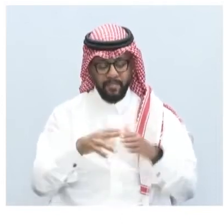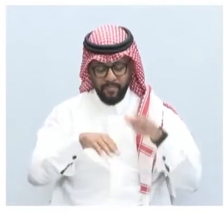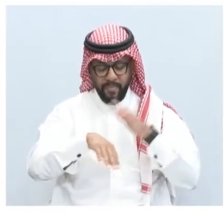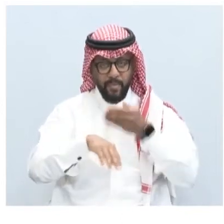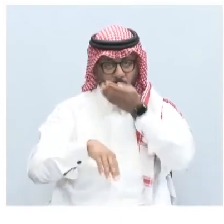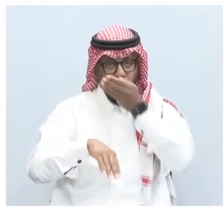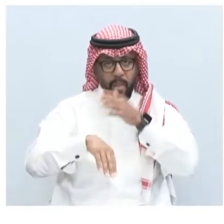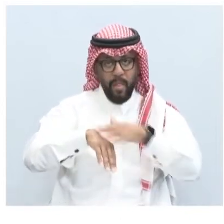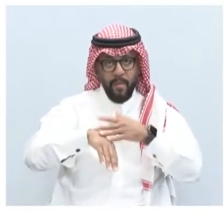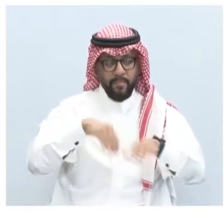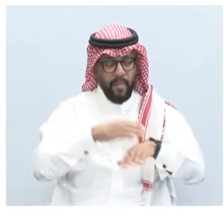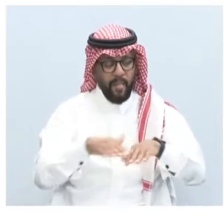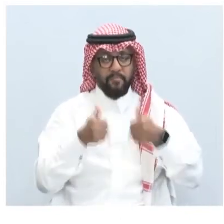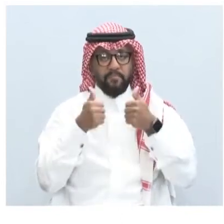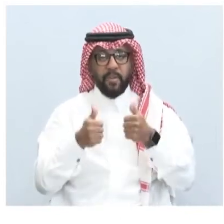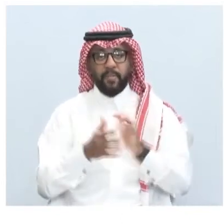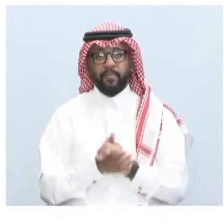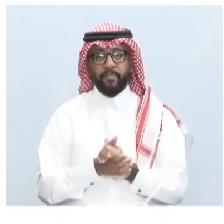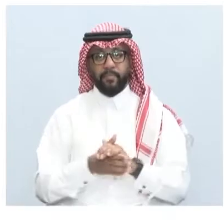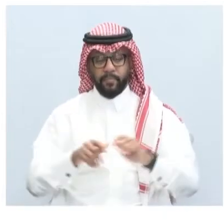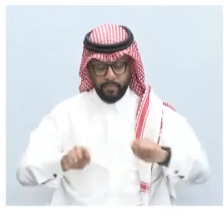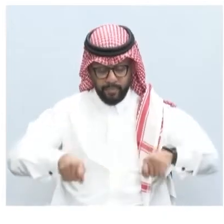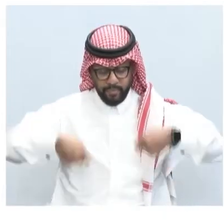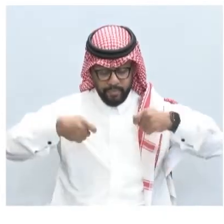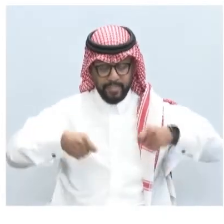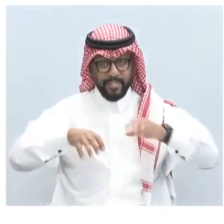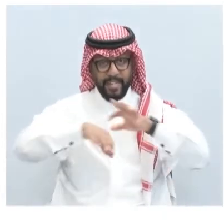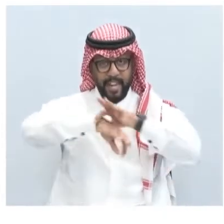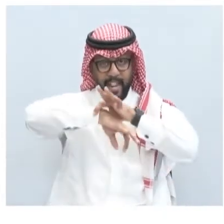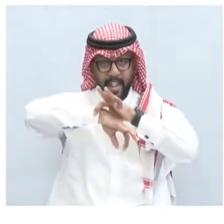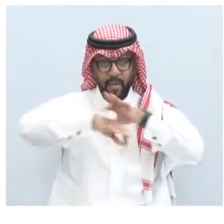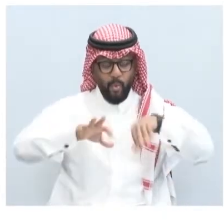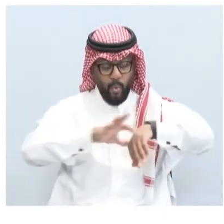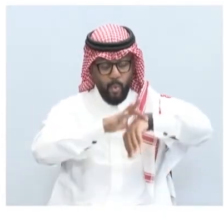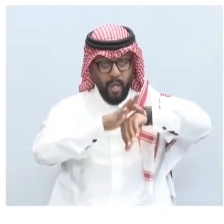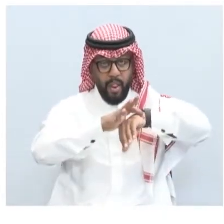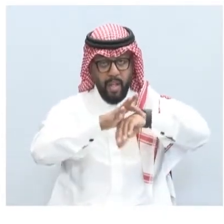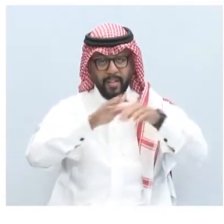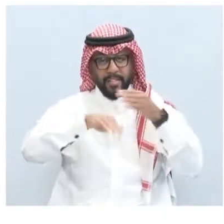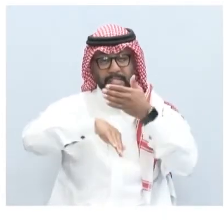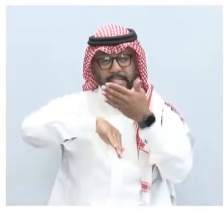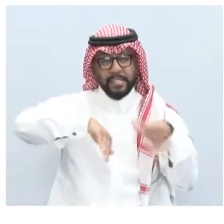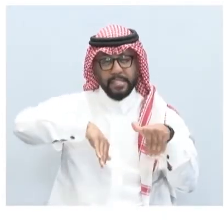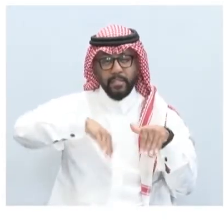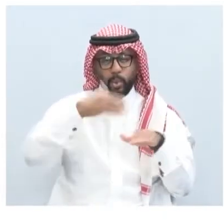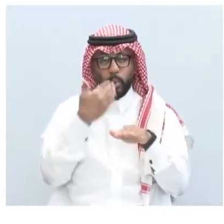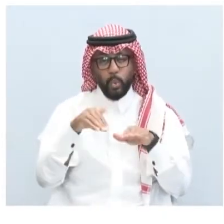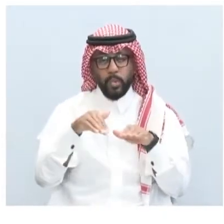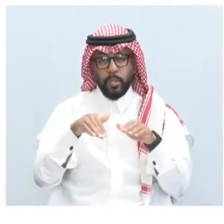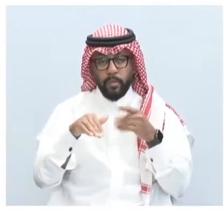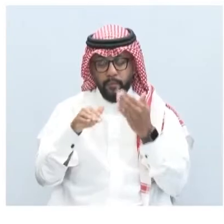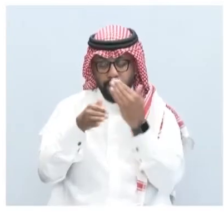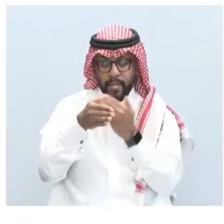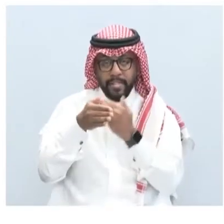عليهما ولابد ان يستر الرجلين مع الكعبين فلا يصح المسح على جورب دون